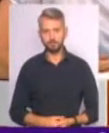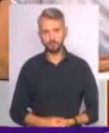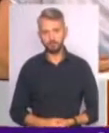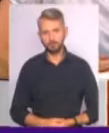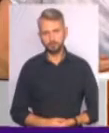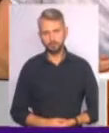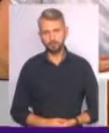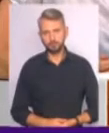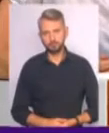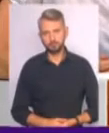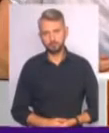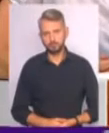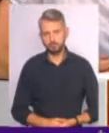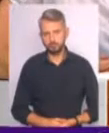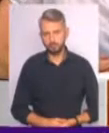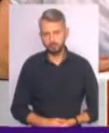Будь ласка.